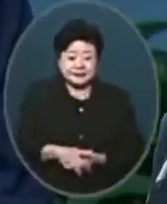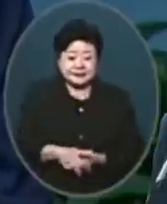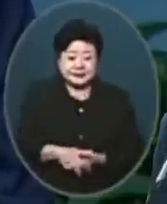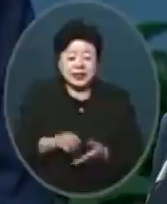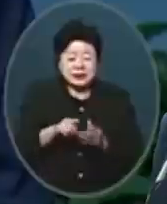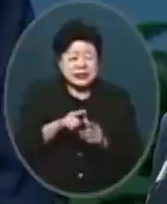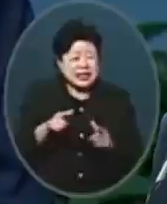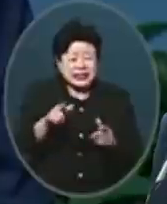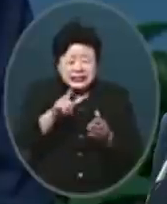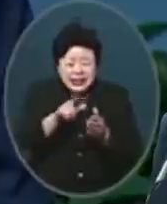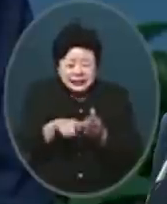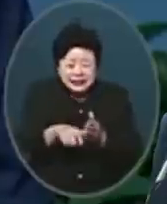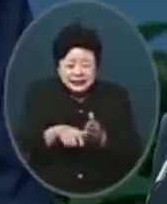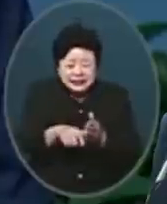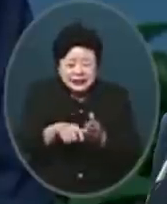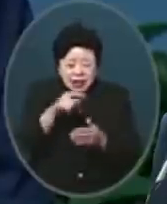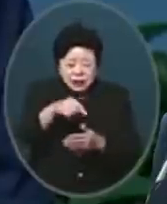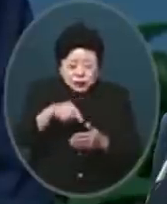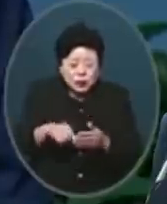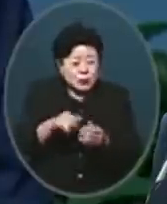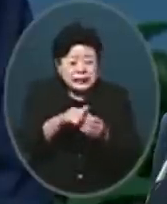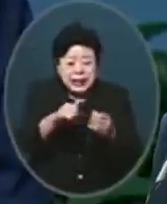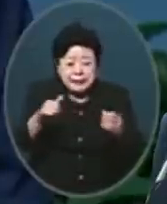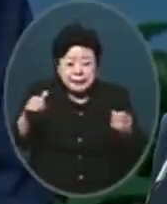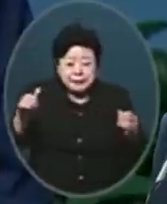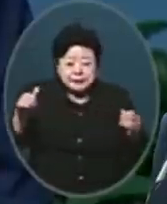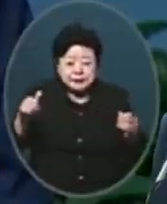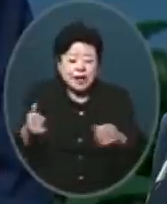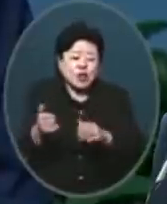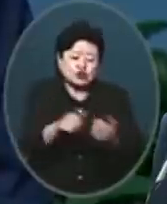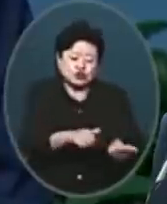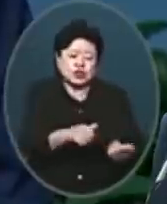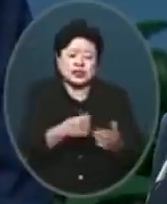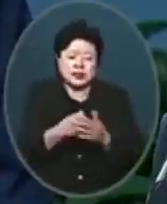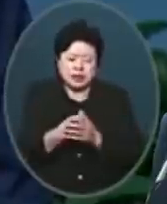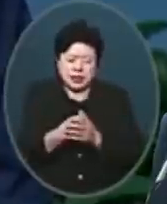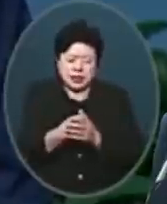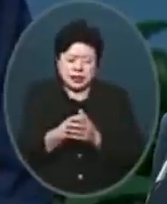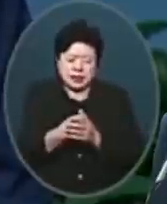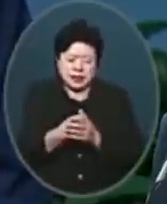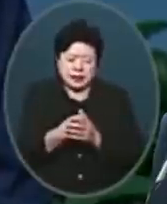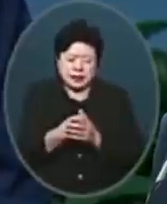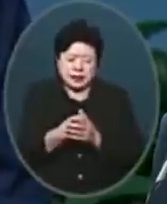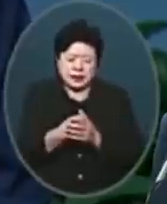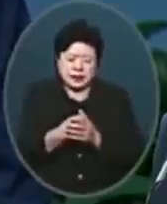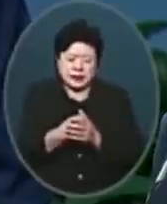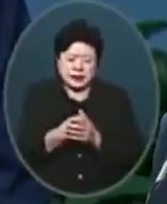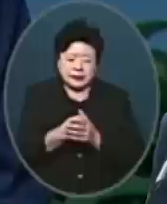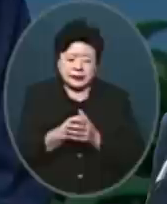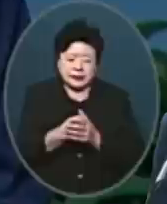믿지 않을 때는 속사람은 죽어있기 때문에